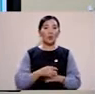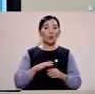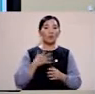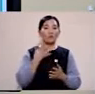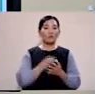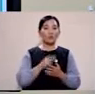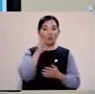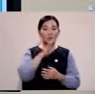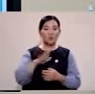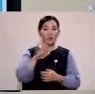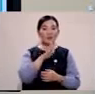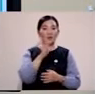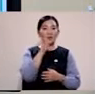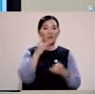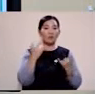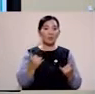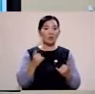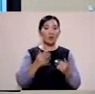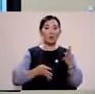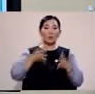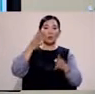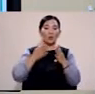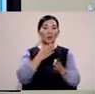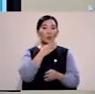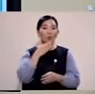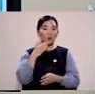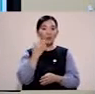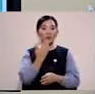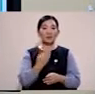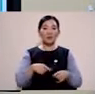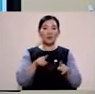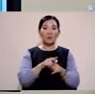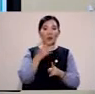O'lkamizda zamonaviy binolar ko'p. Siz